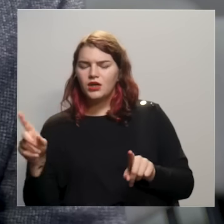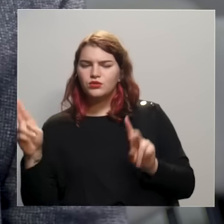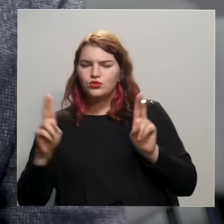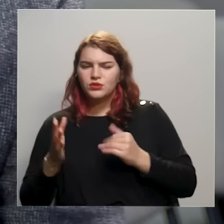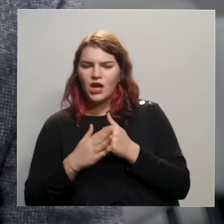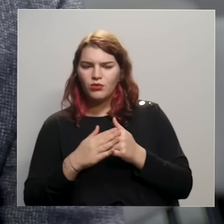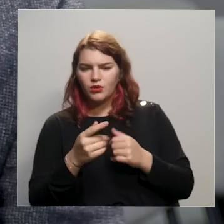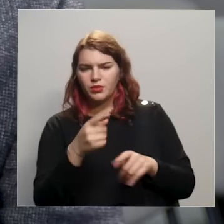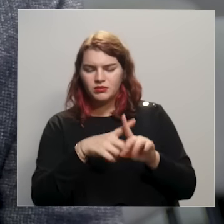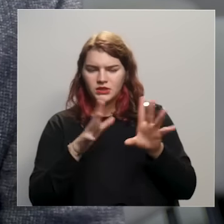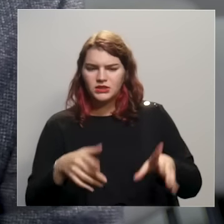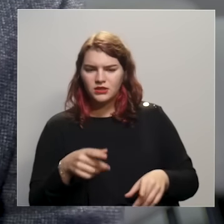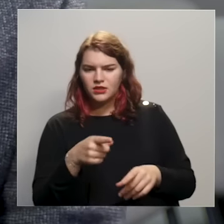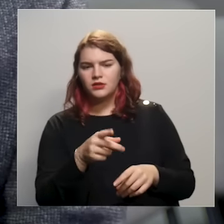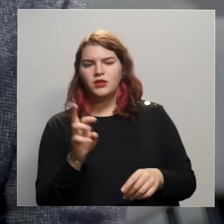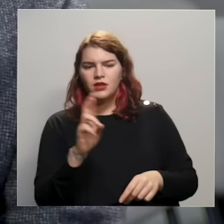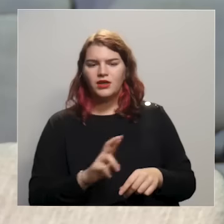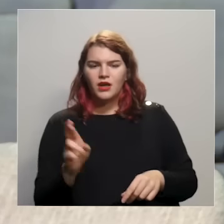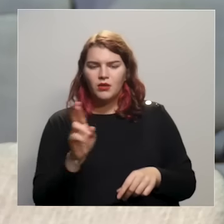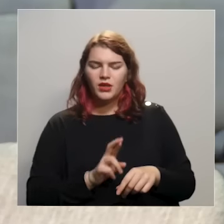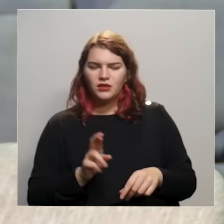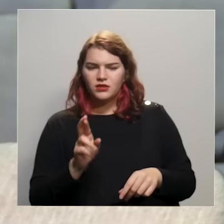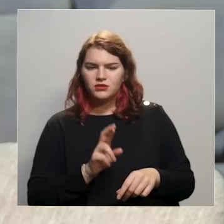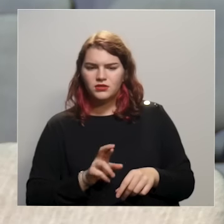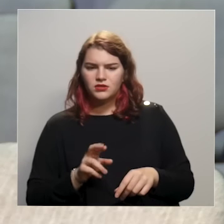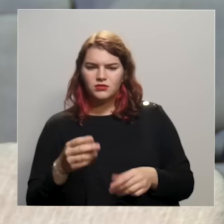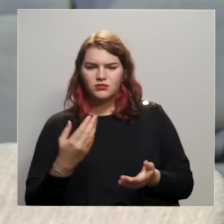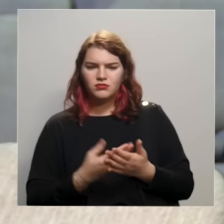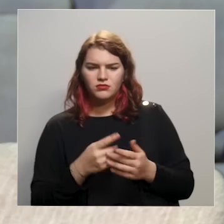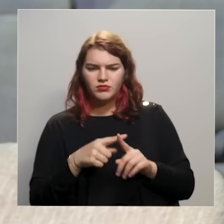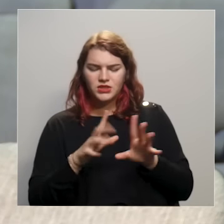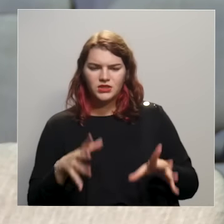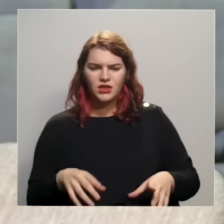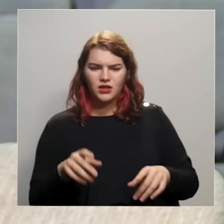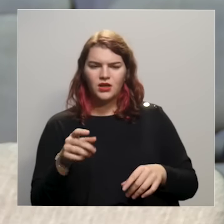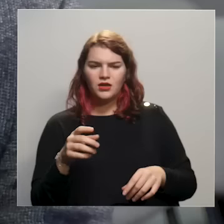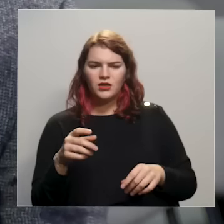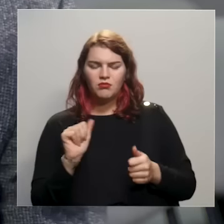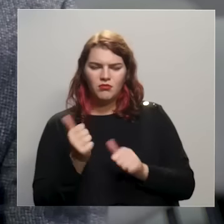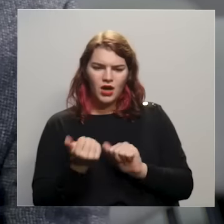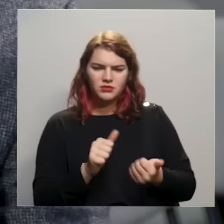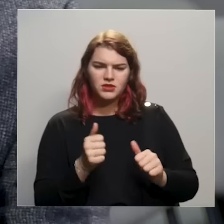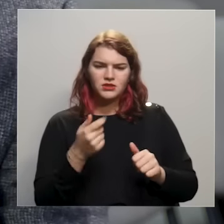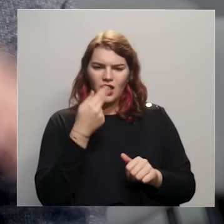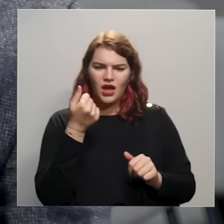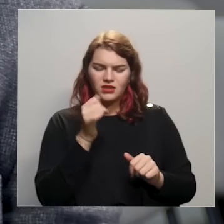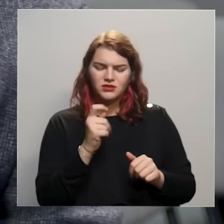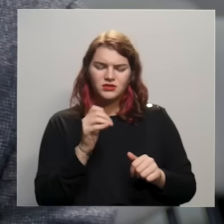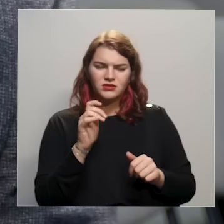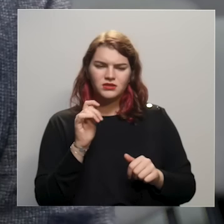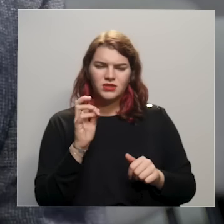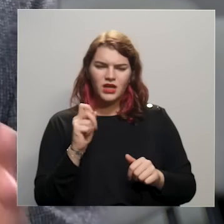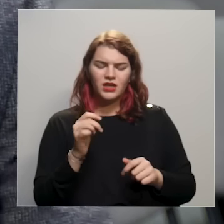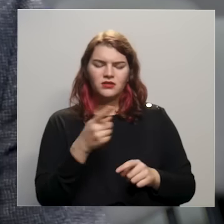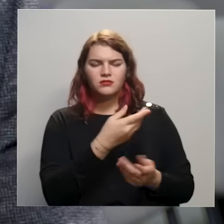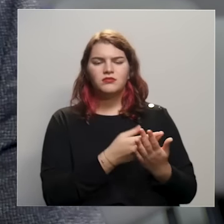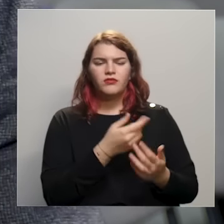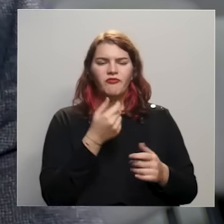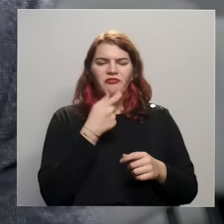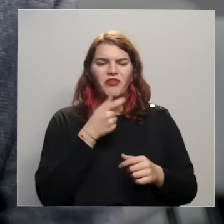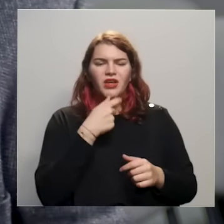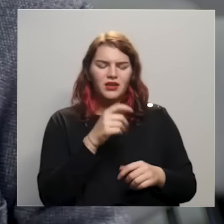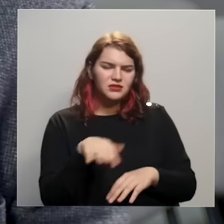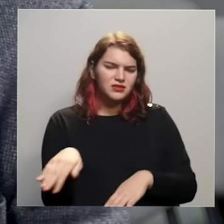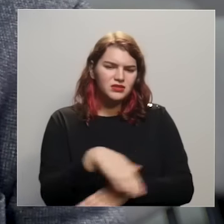seara, ei mergeau la repetiții. La biserică, Biserica Baptistă din Hațeg. Era acolo vechea aia, pe o străduță